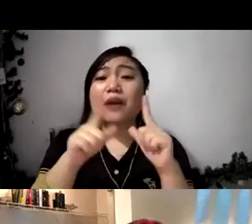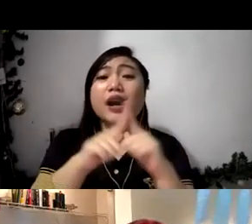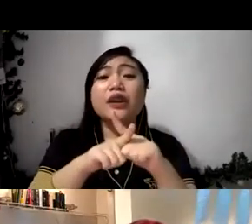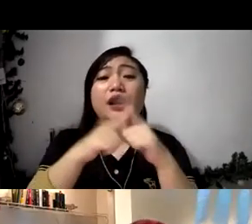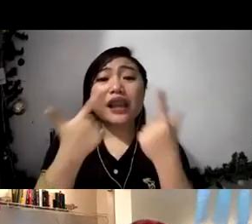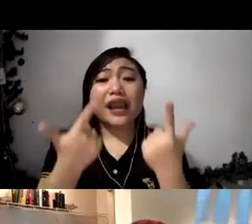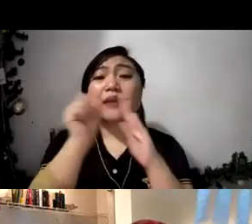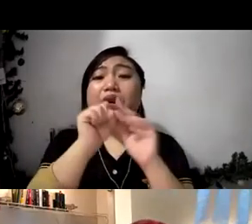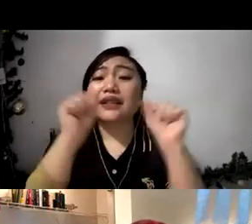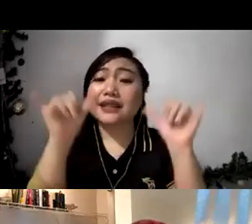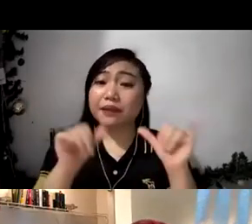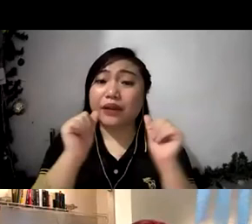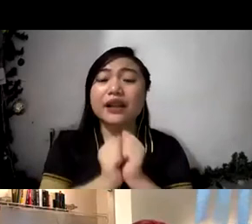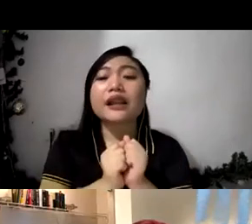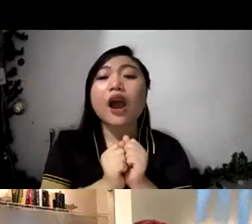no?